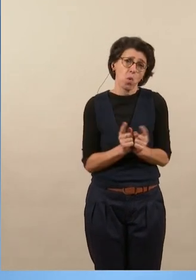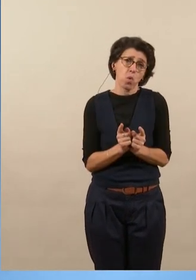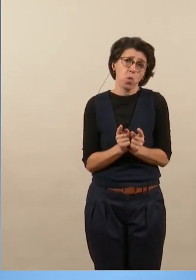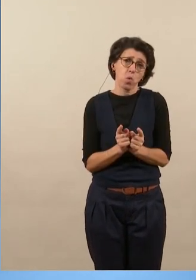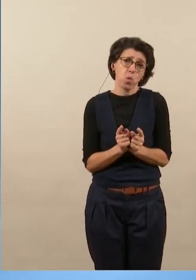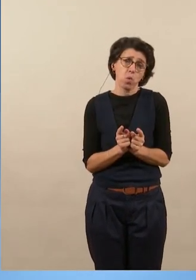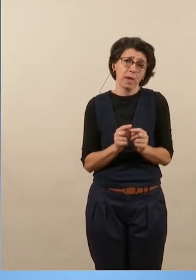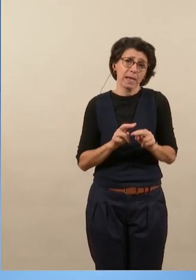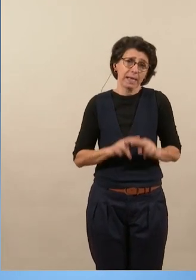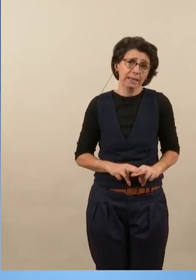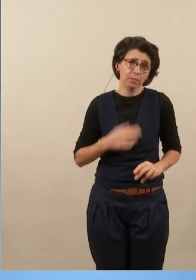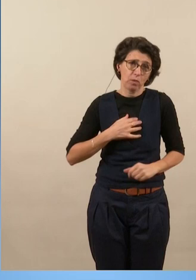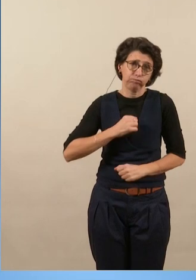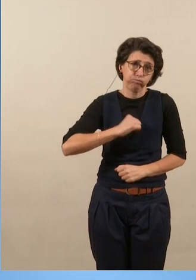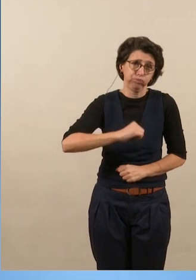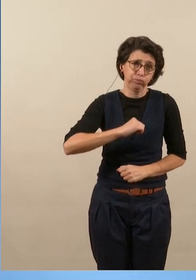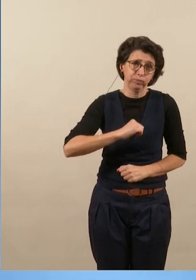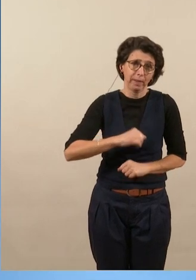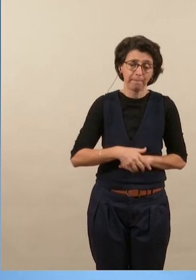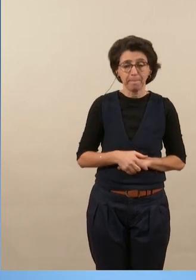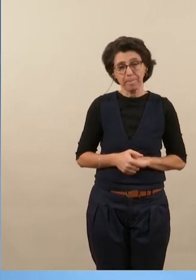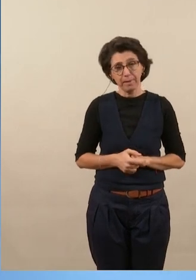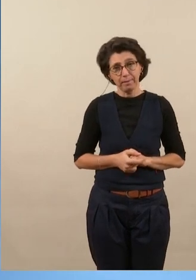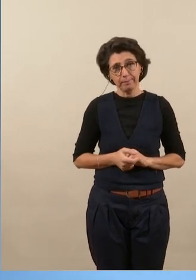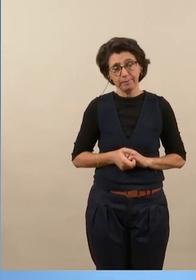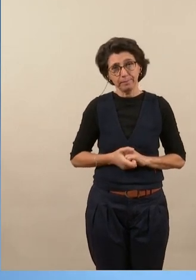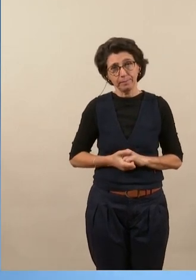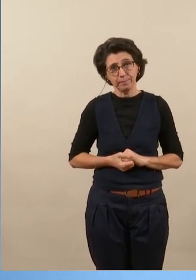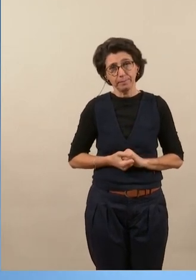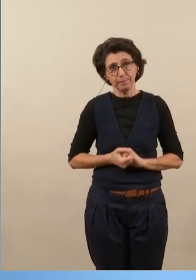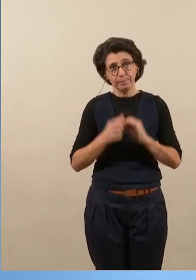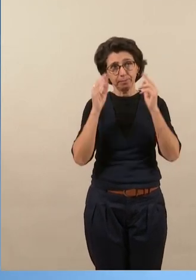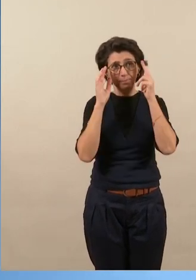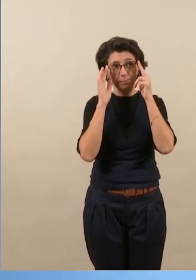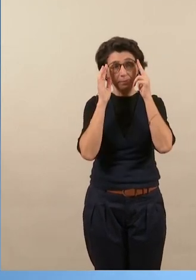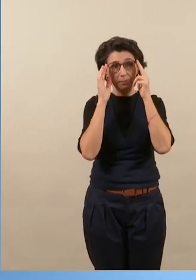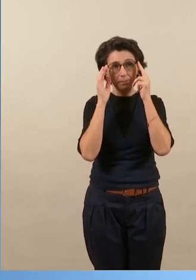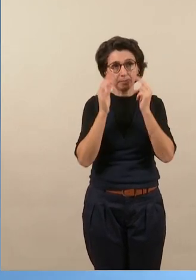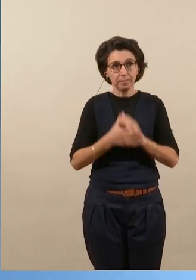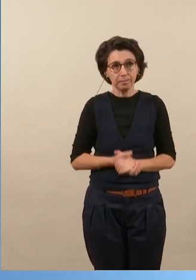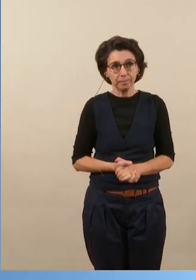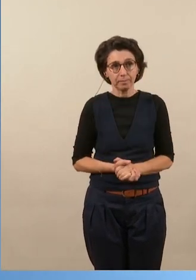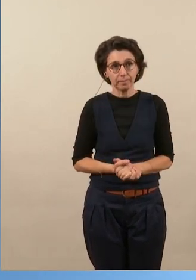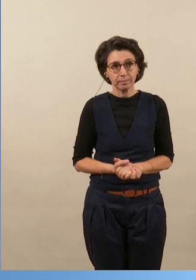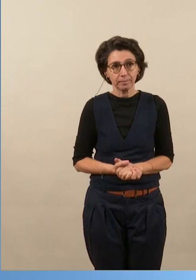vite euh sur euh les différentes interventions